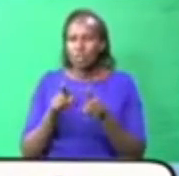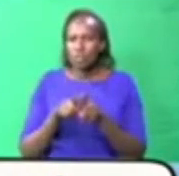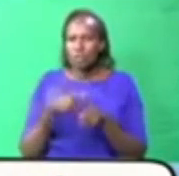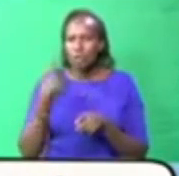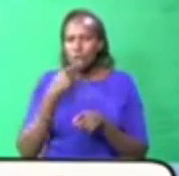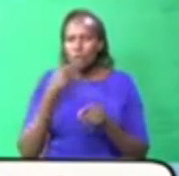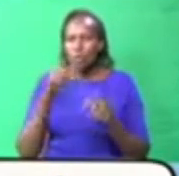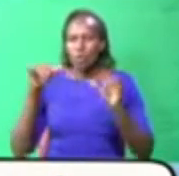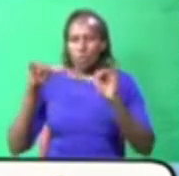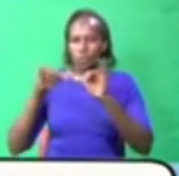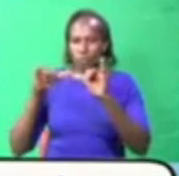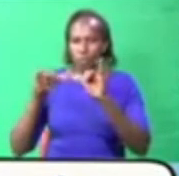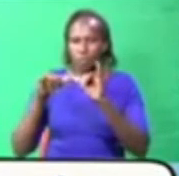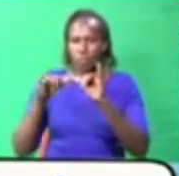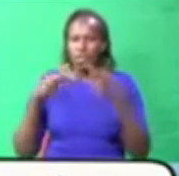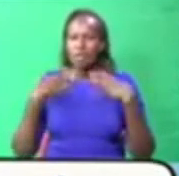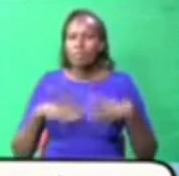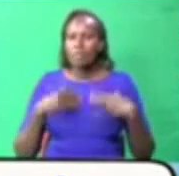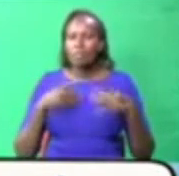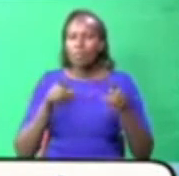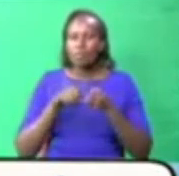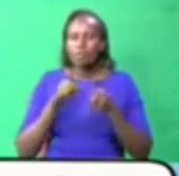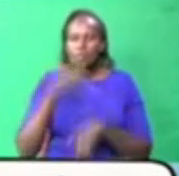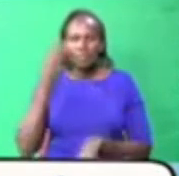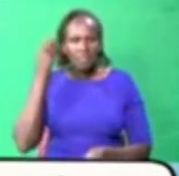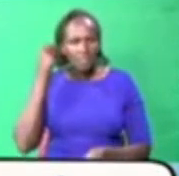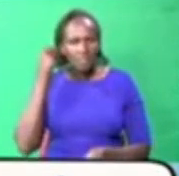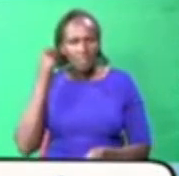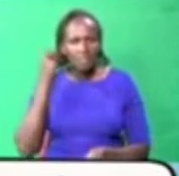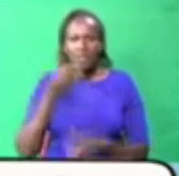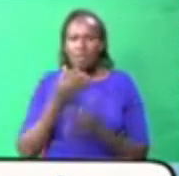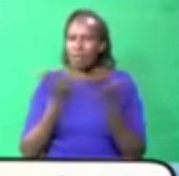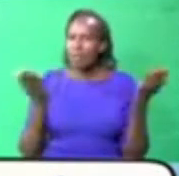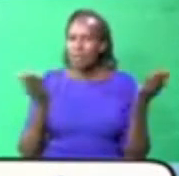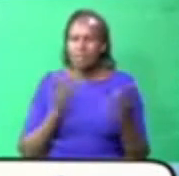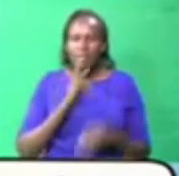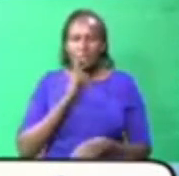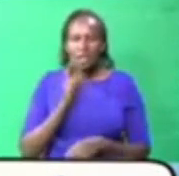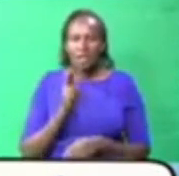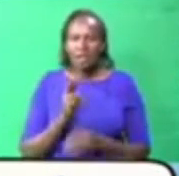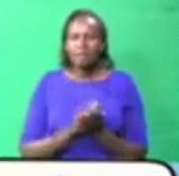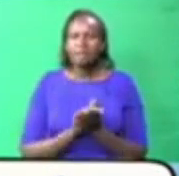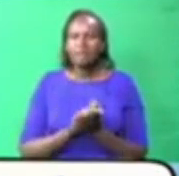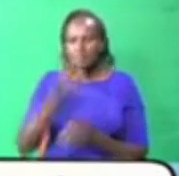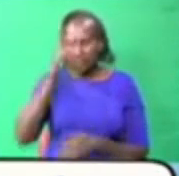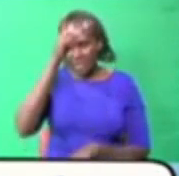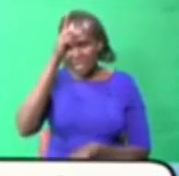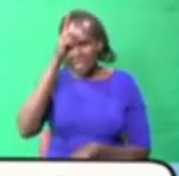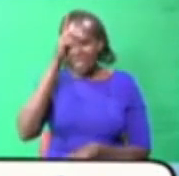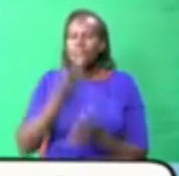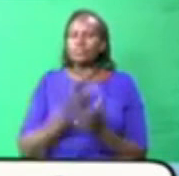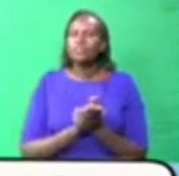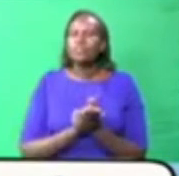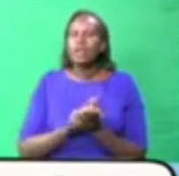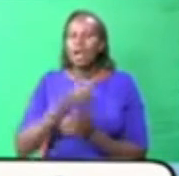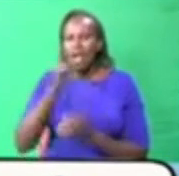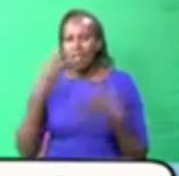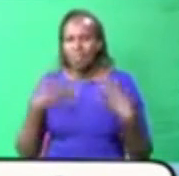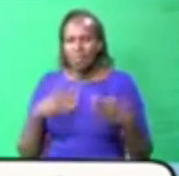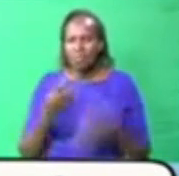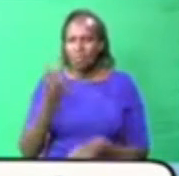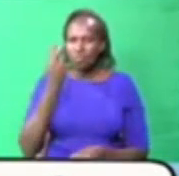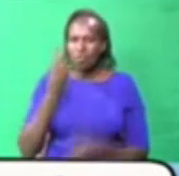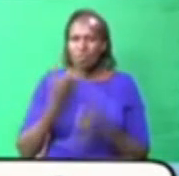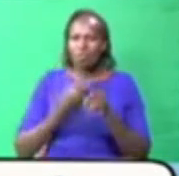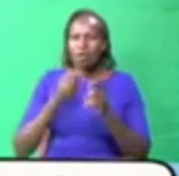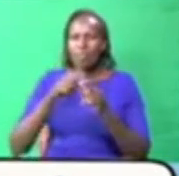YouTube. Wale ambao mnatusikiza kutoka mahali popote, mijini, kule mashambani. Wengine watatutazama kutoka nchi za